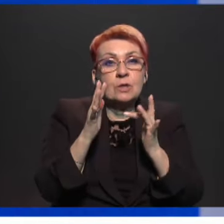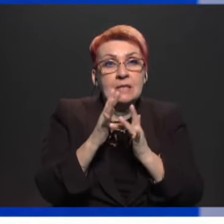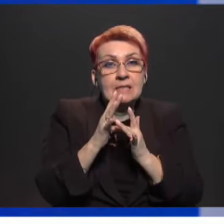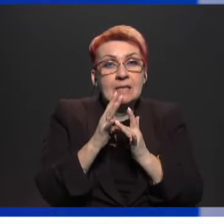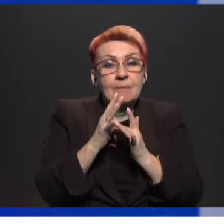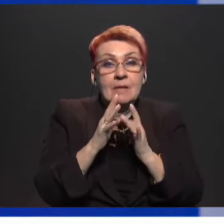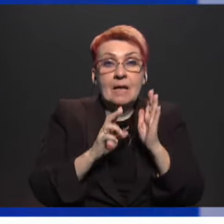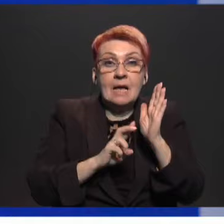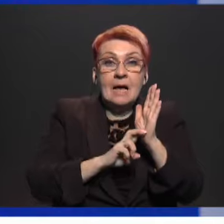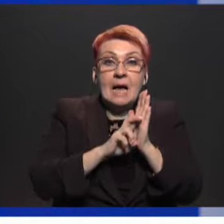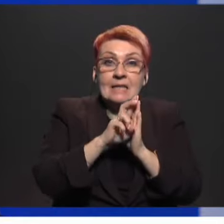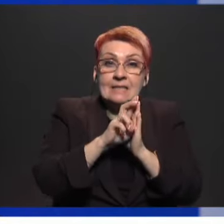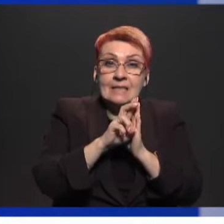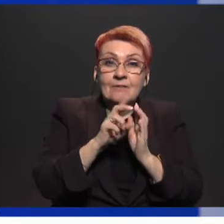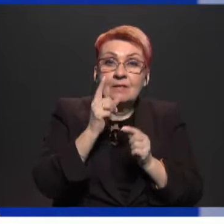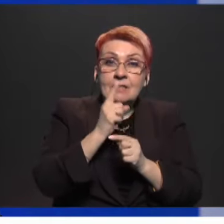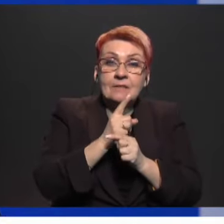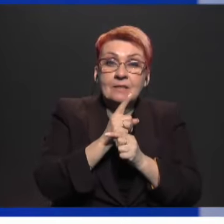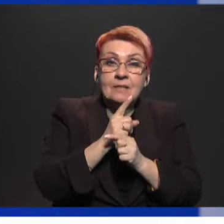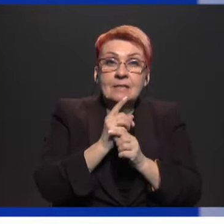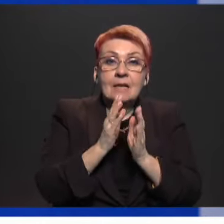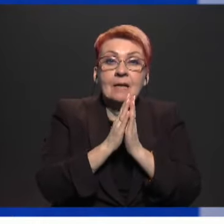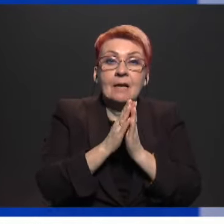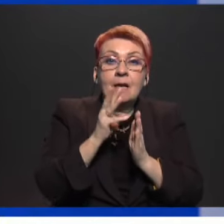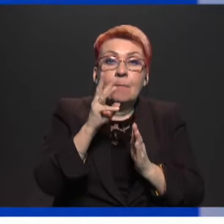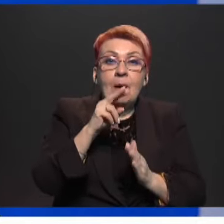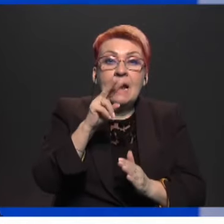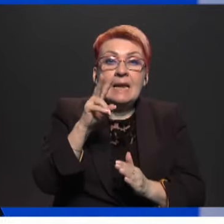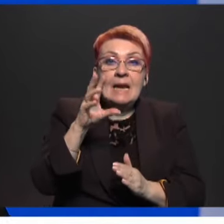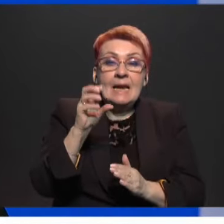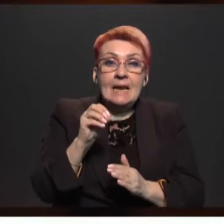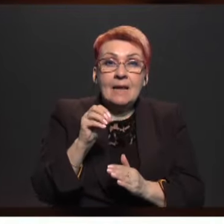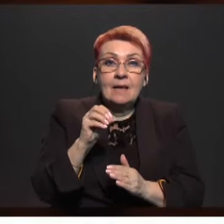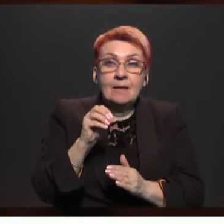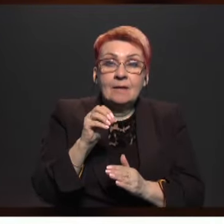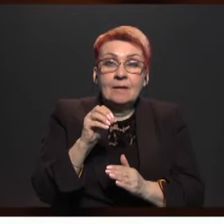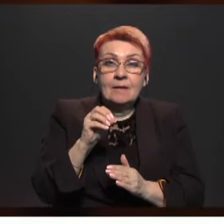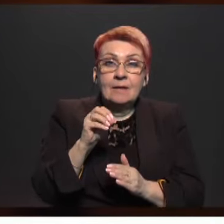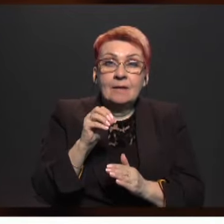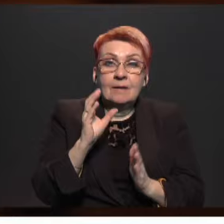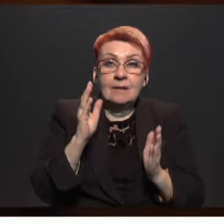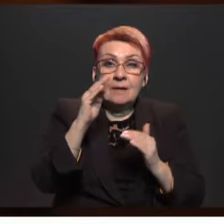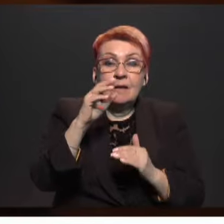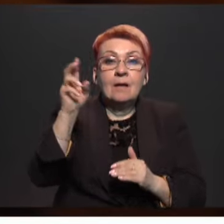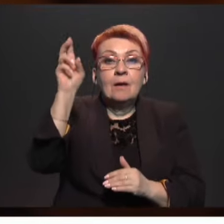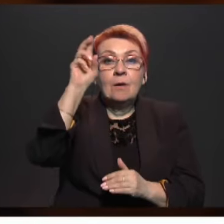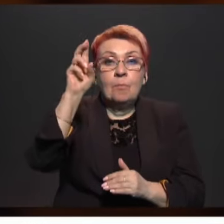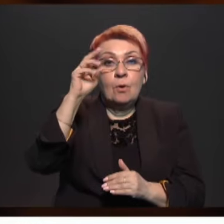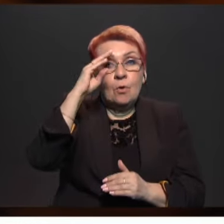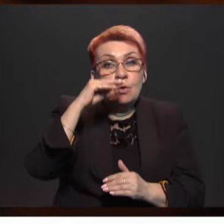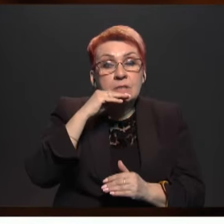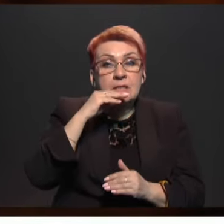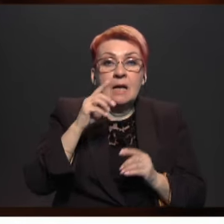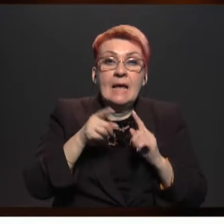канонически запрещает создавать молельные изображения Бога Отца или молельные изображения